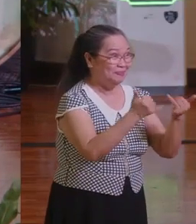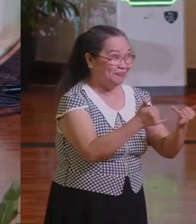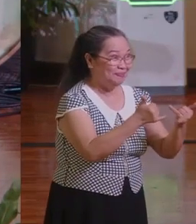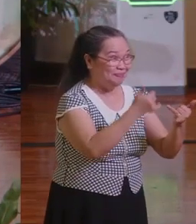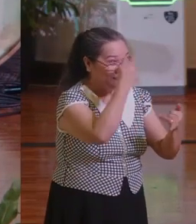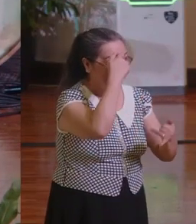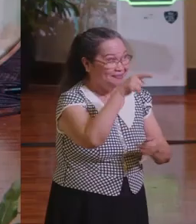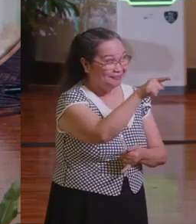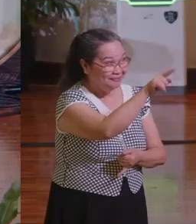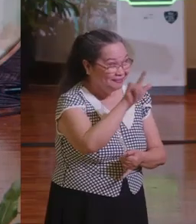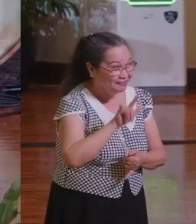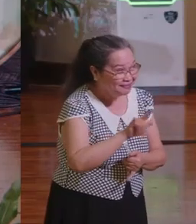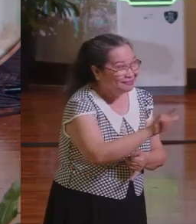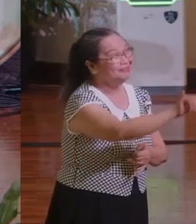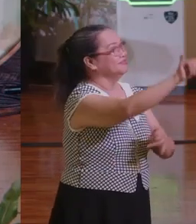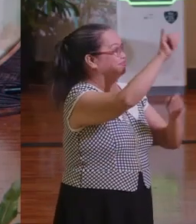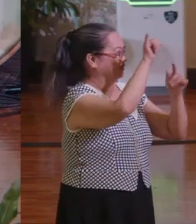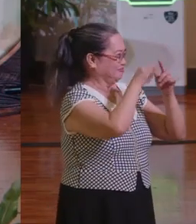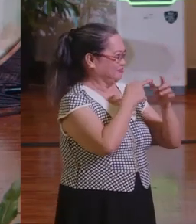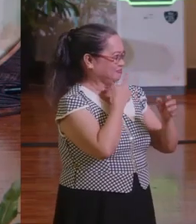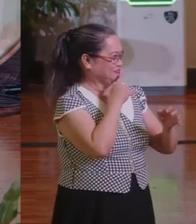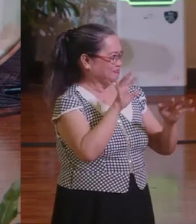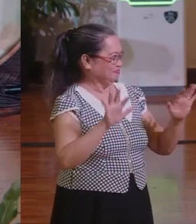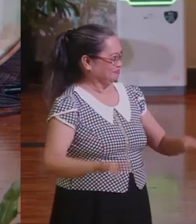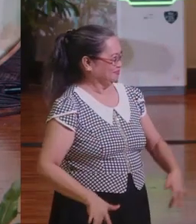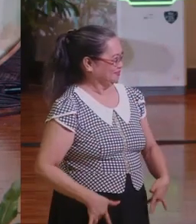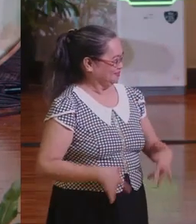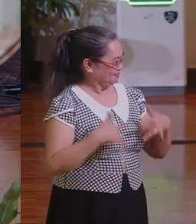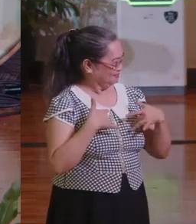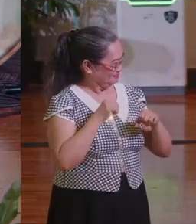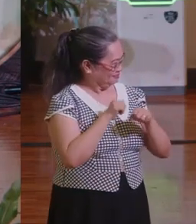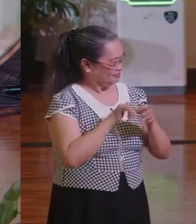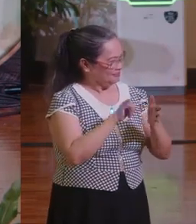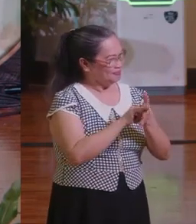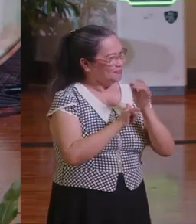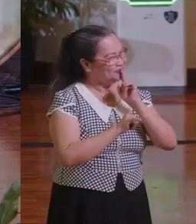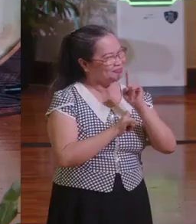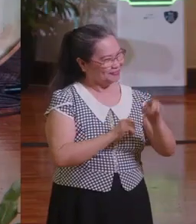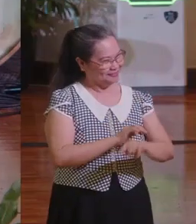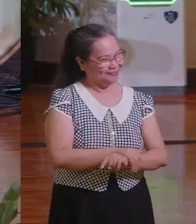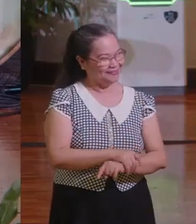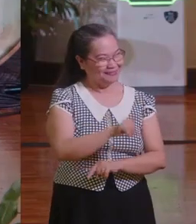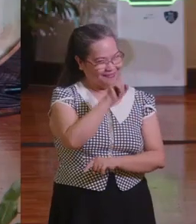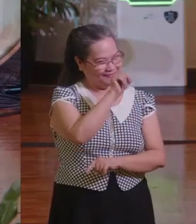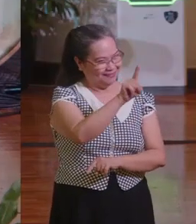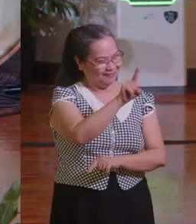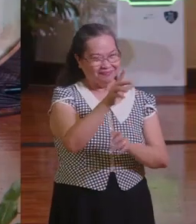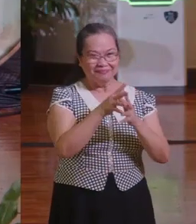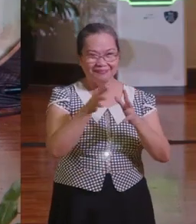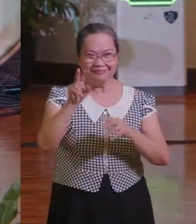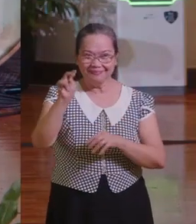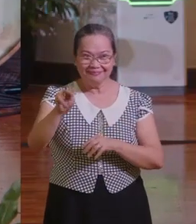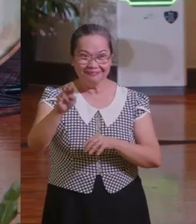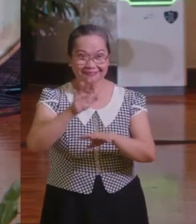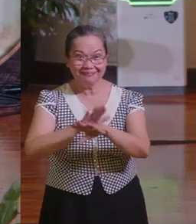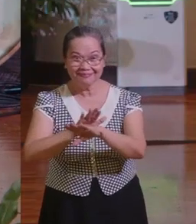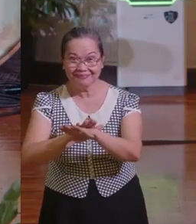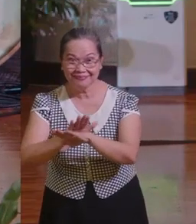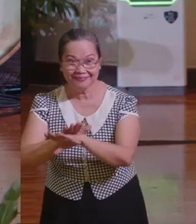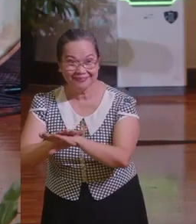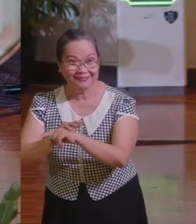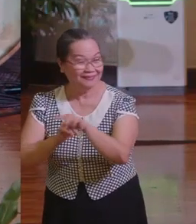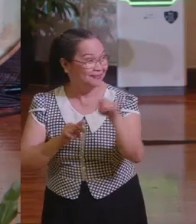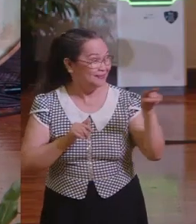ating dwelling place. So, yun po ang isang much-needed admonition. Tayo po